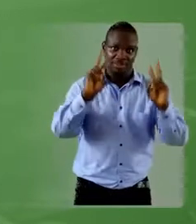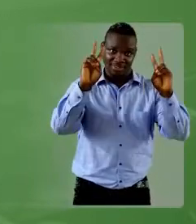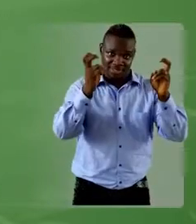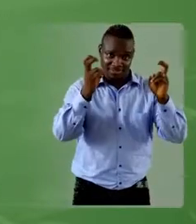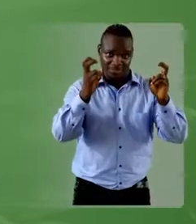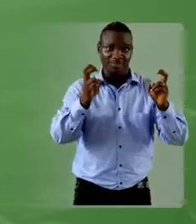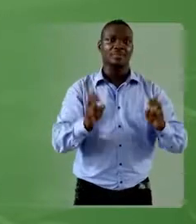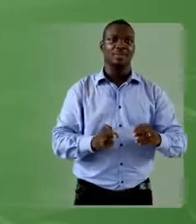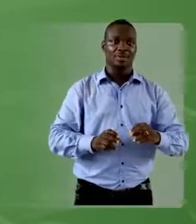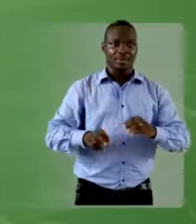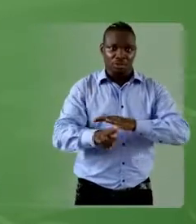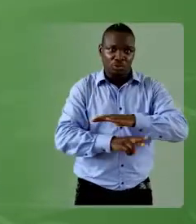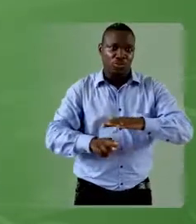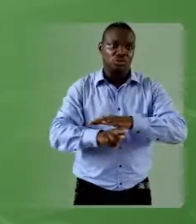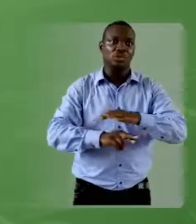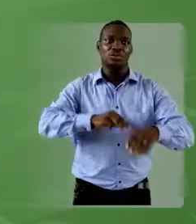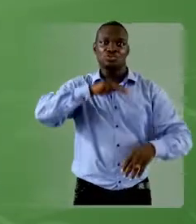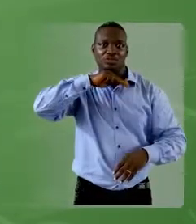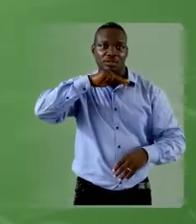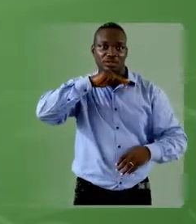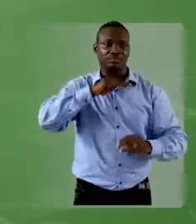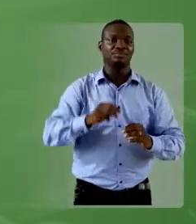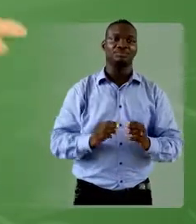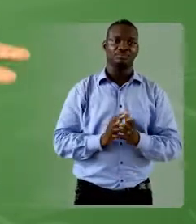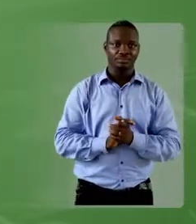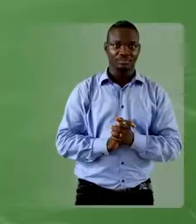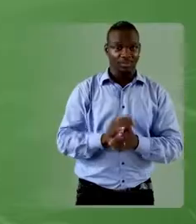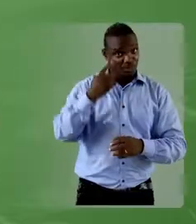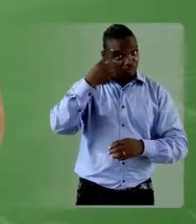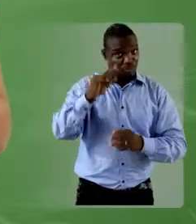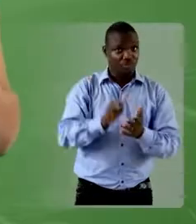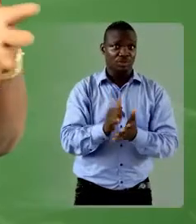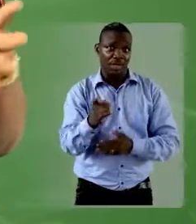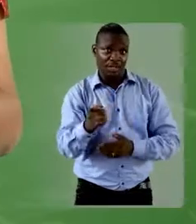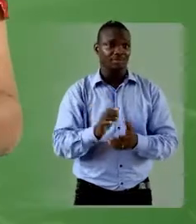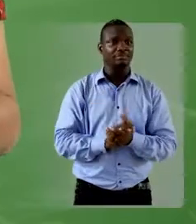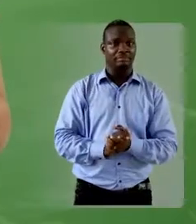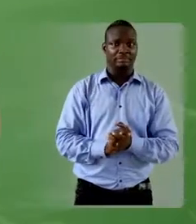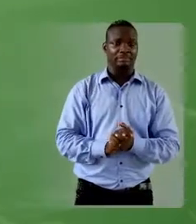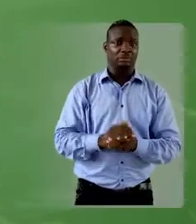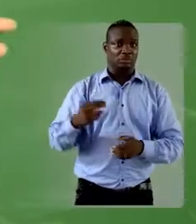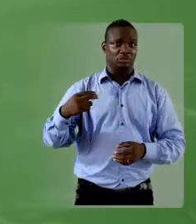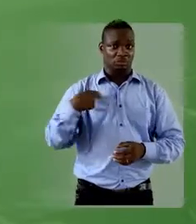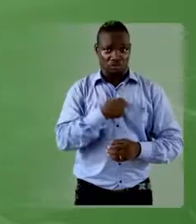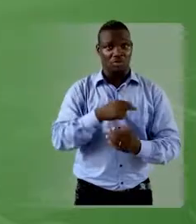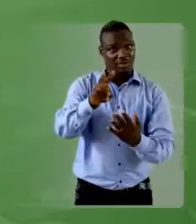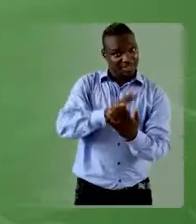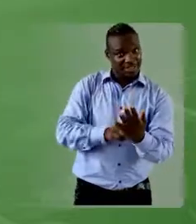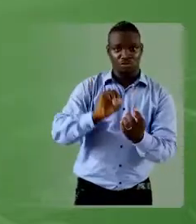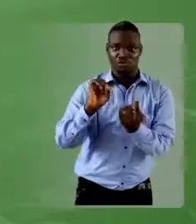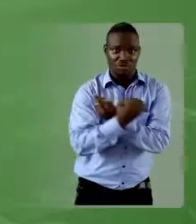relative aux ressources minières. Pour cela, je vais vous lire une